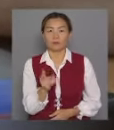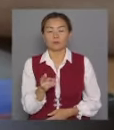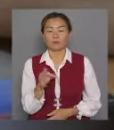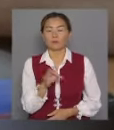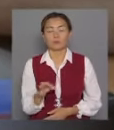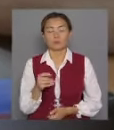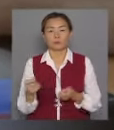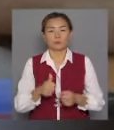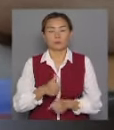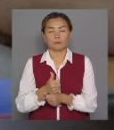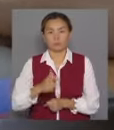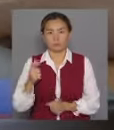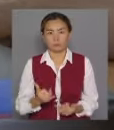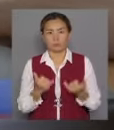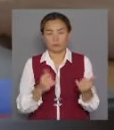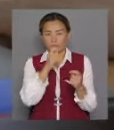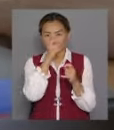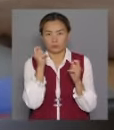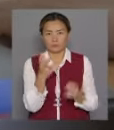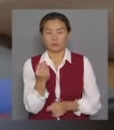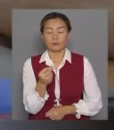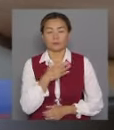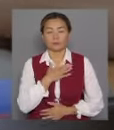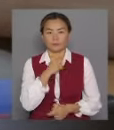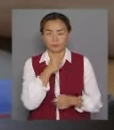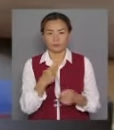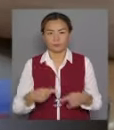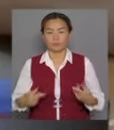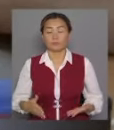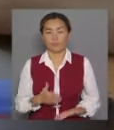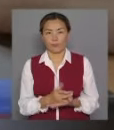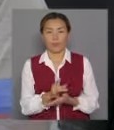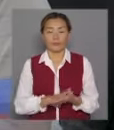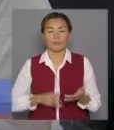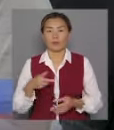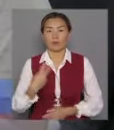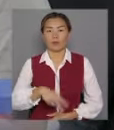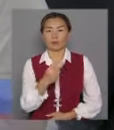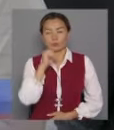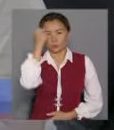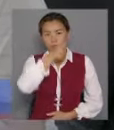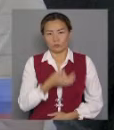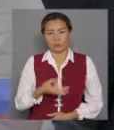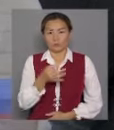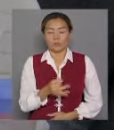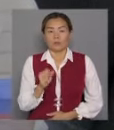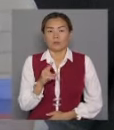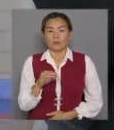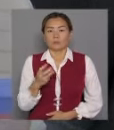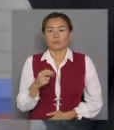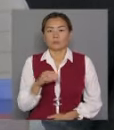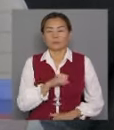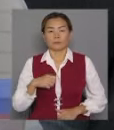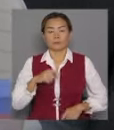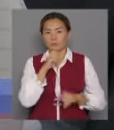қоғамы басқарма төрағасының құрмет грамотасы және алғыс хаттарымен марапатталған. Сондай-ақ 2022 жылы облыс әкімі Серік Шапкентовтің қолынан